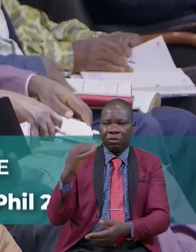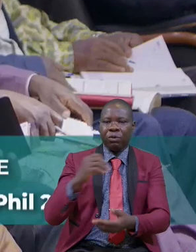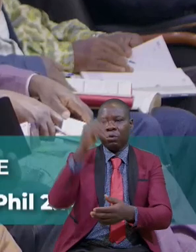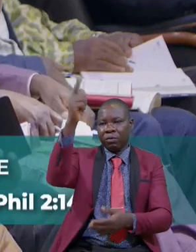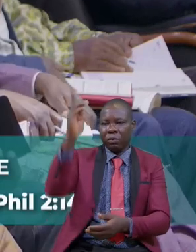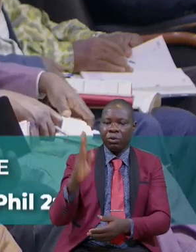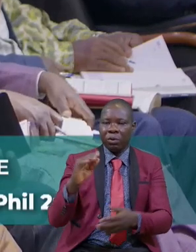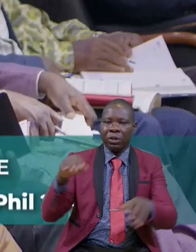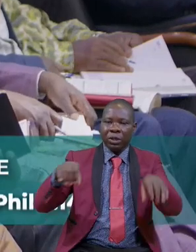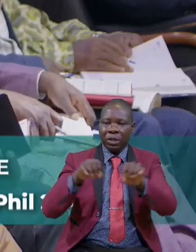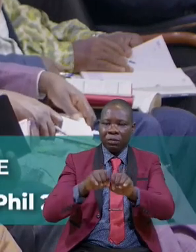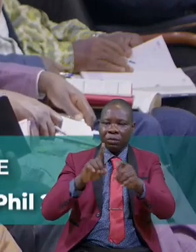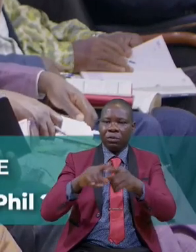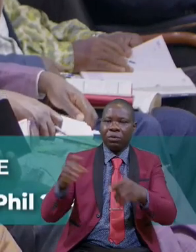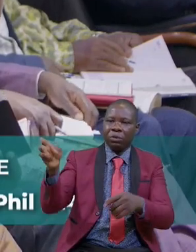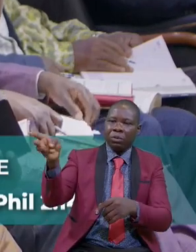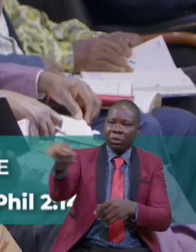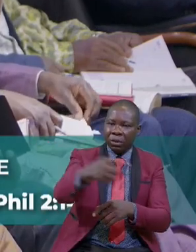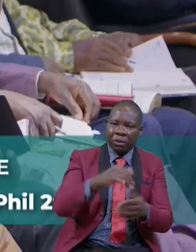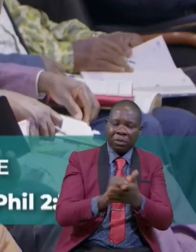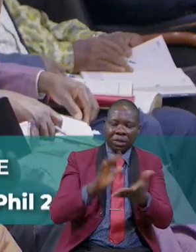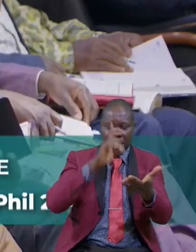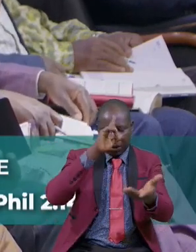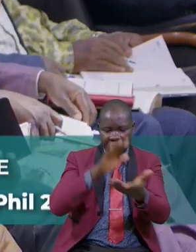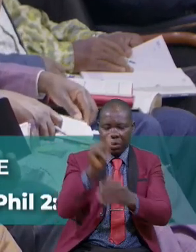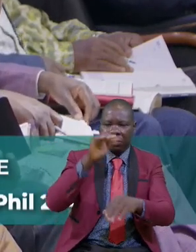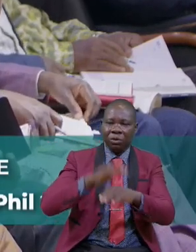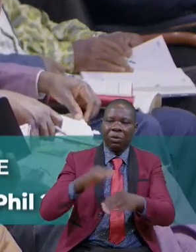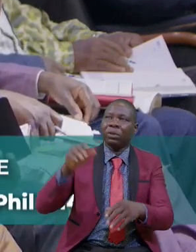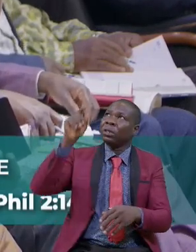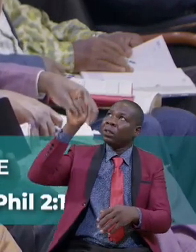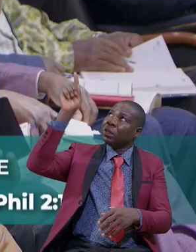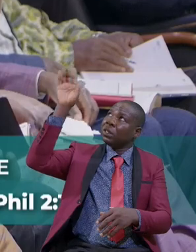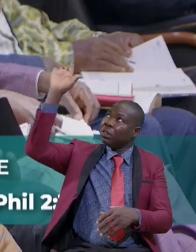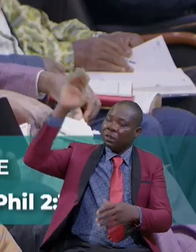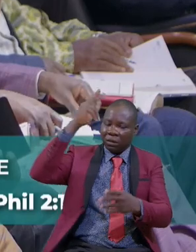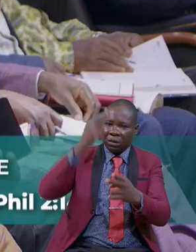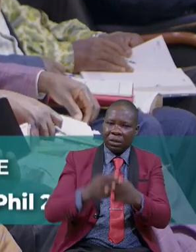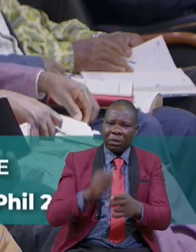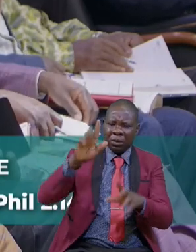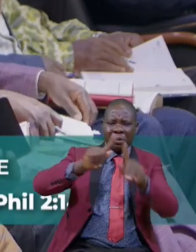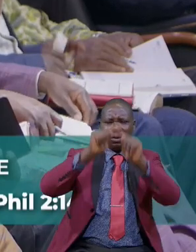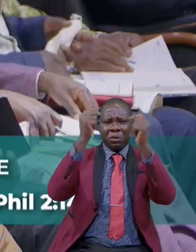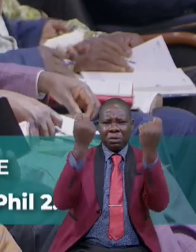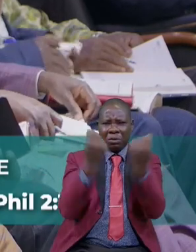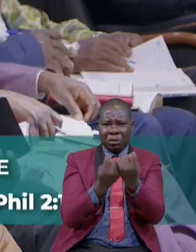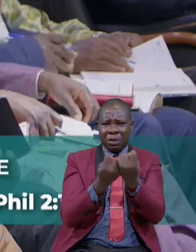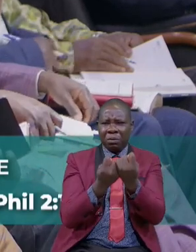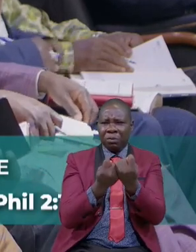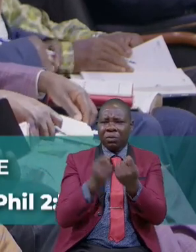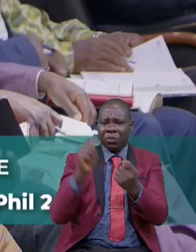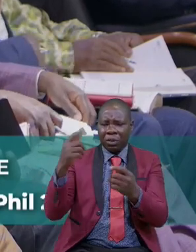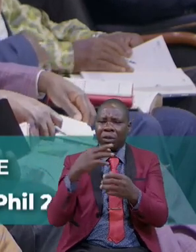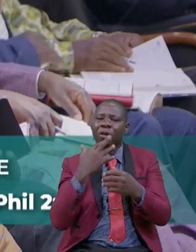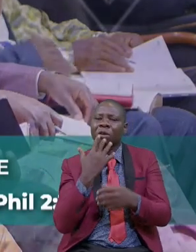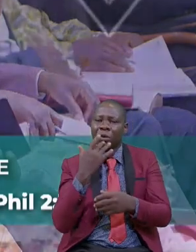son nom. Their tribe does not matter. Vous voyez, their color of skin la couleur de la peau matter. Ne